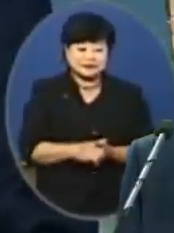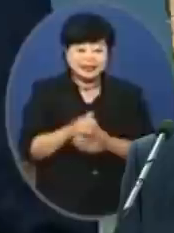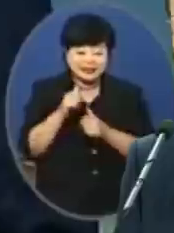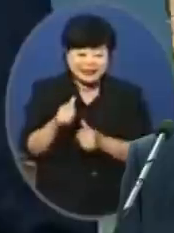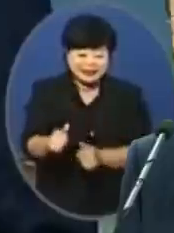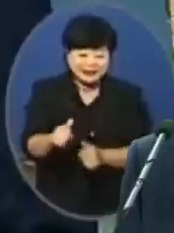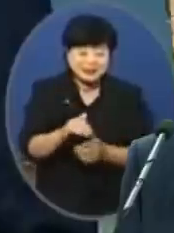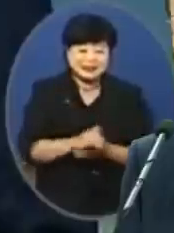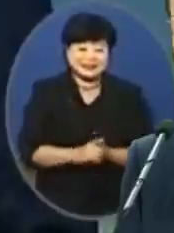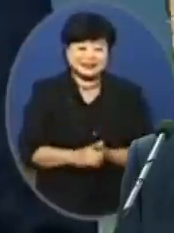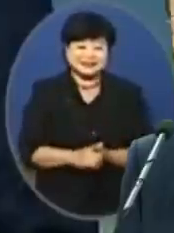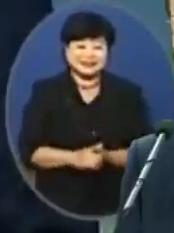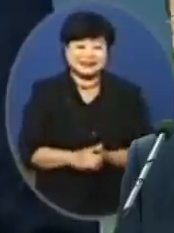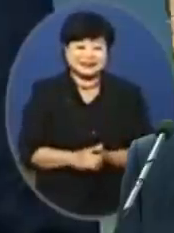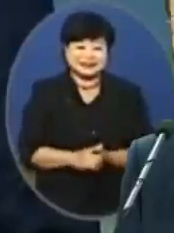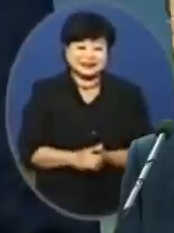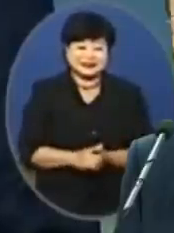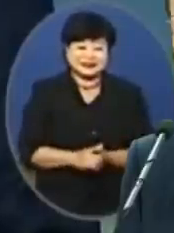따르면서